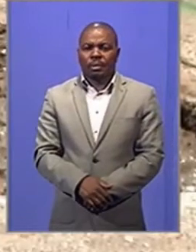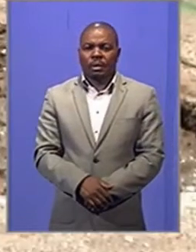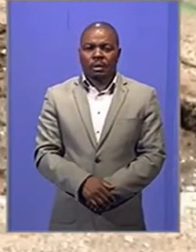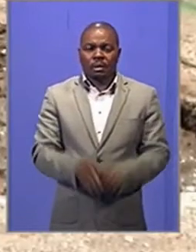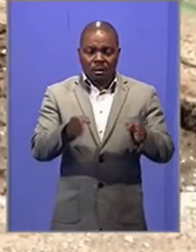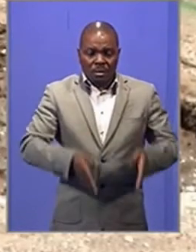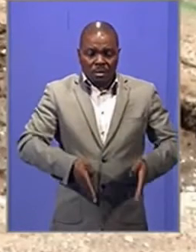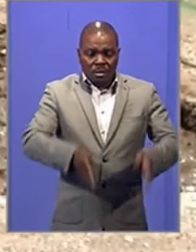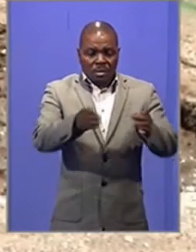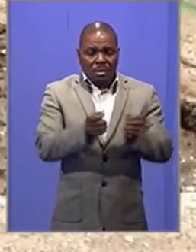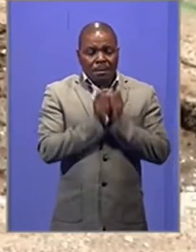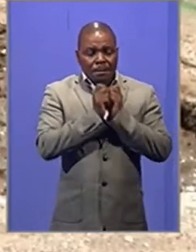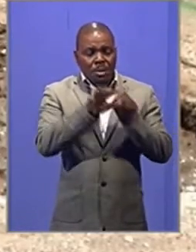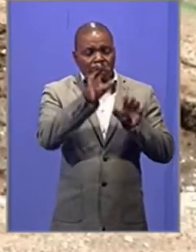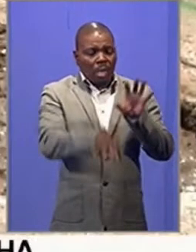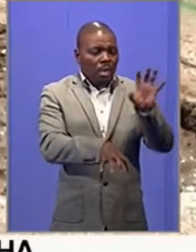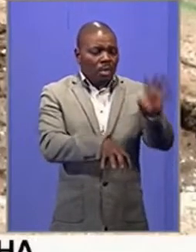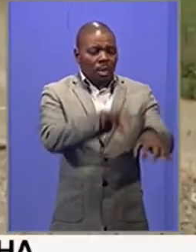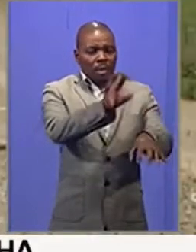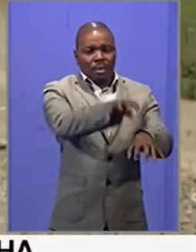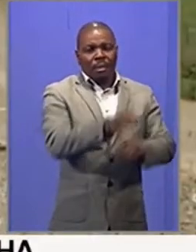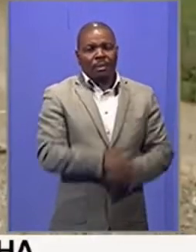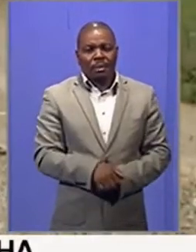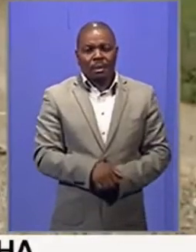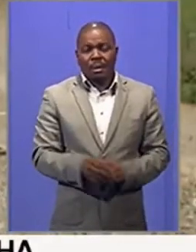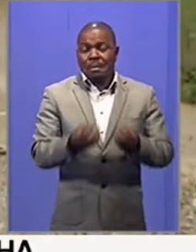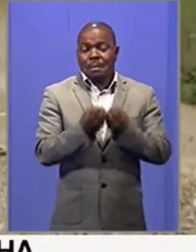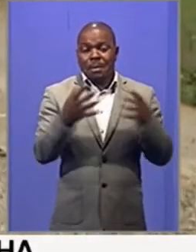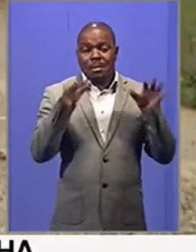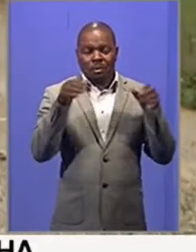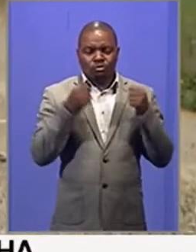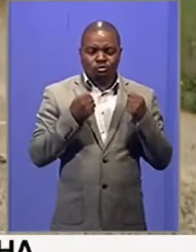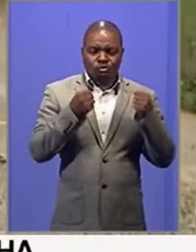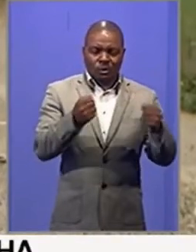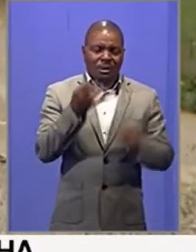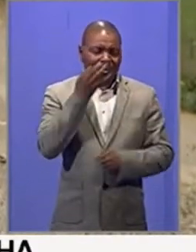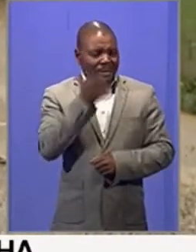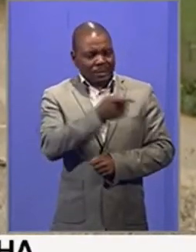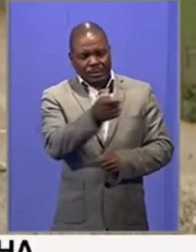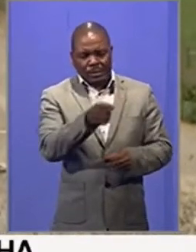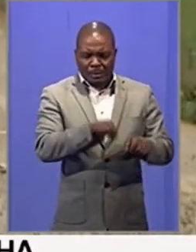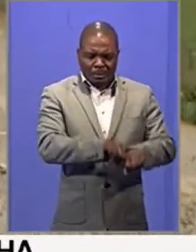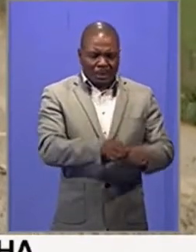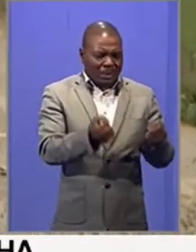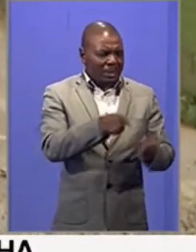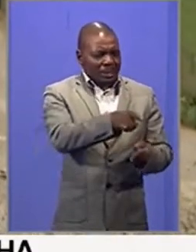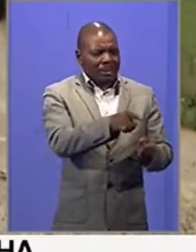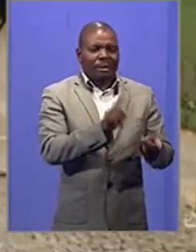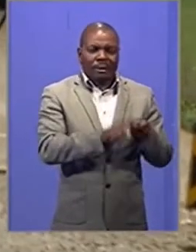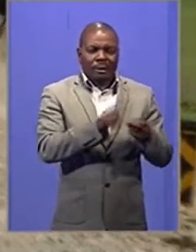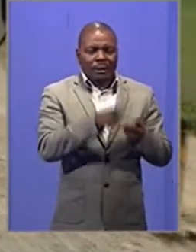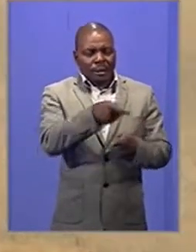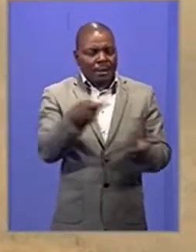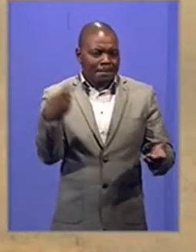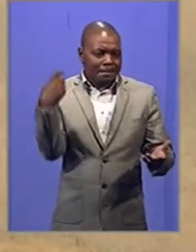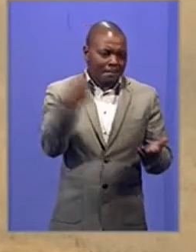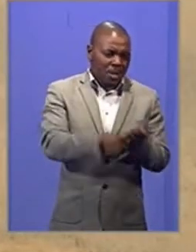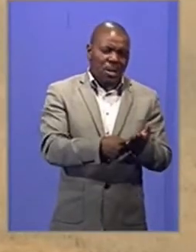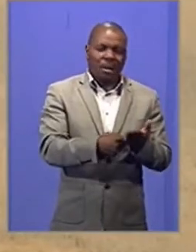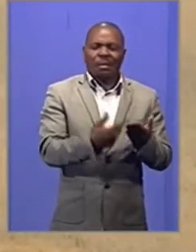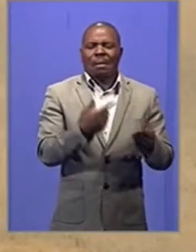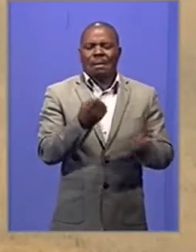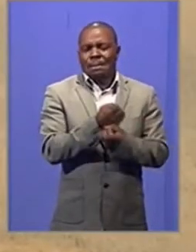Mebila e tletse dikoti. Bakganni ba re mebila ena e senyehileng e ba qobella ho lefa haholo ka ha ba senyehelwa tsatsi